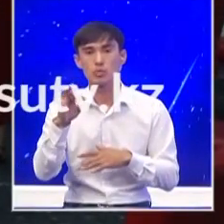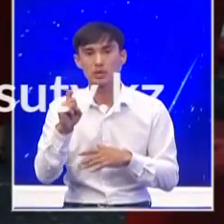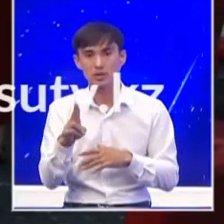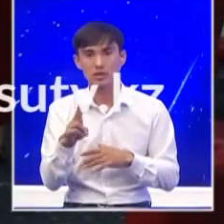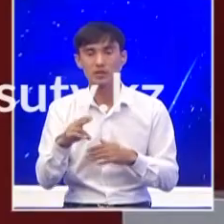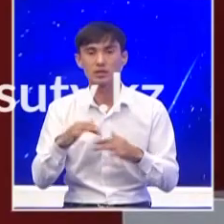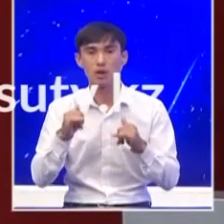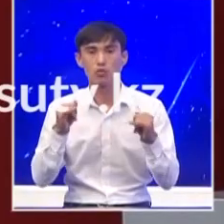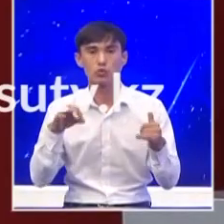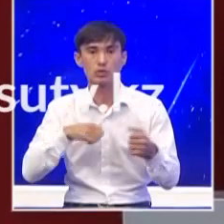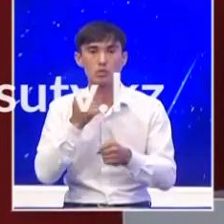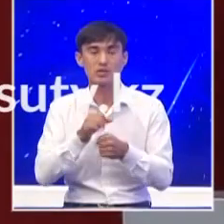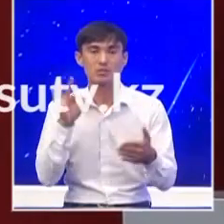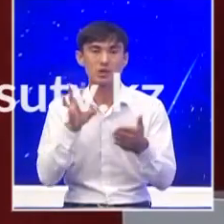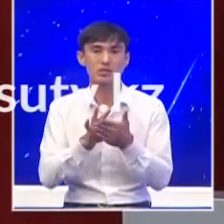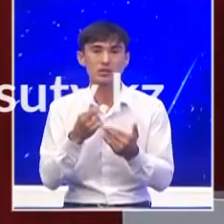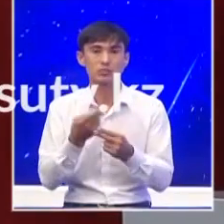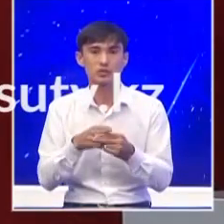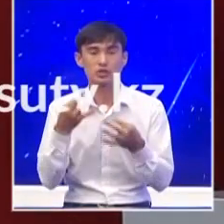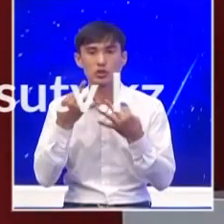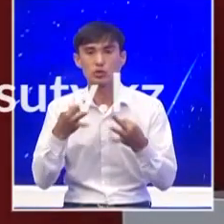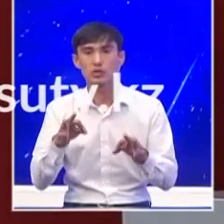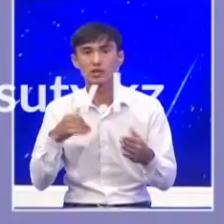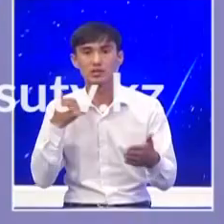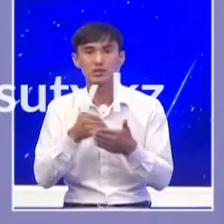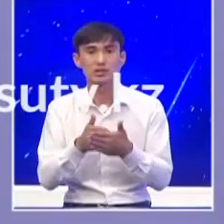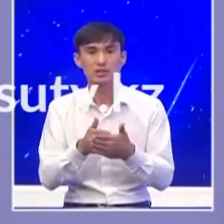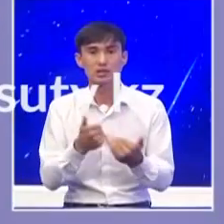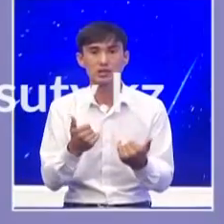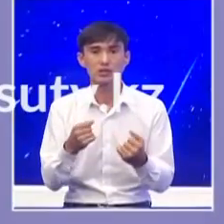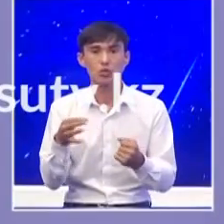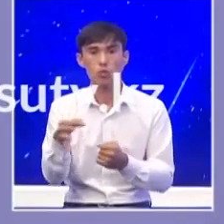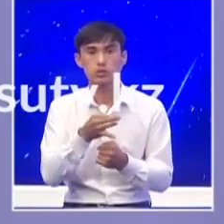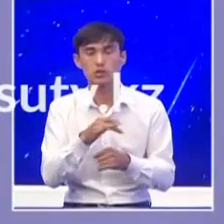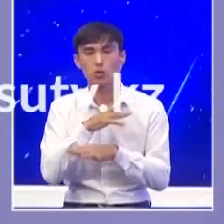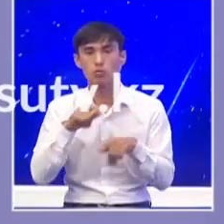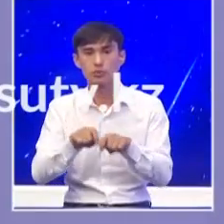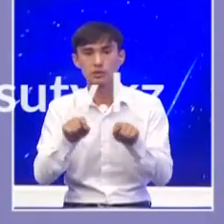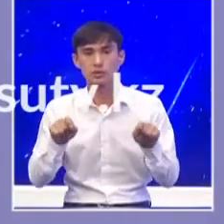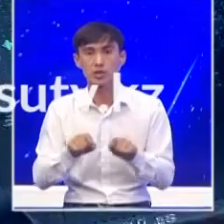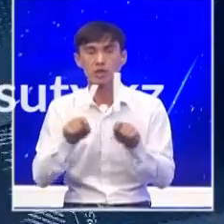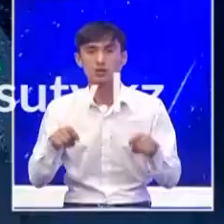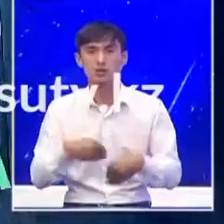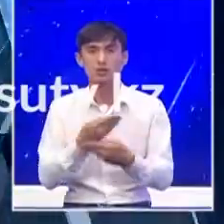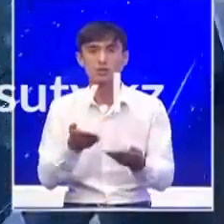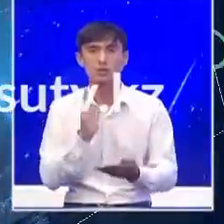де басты мақсаттың бірі. Алғашқы желтоқсанға дейін облыста бірнеше нысандар ашылып, ел игілігіне берілмекші.